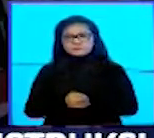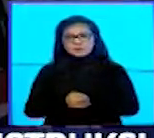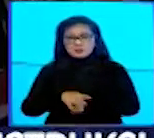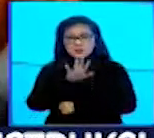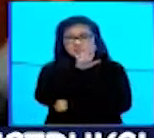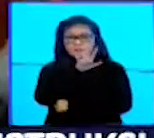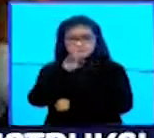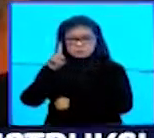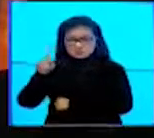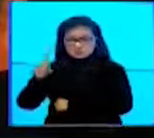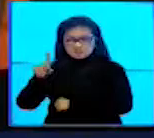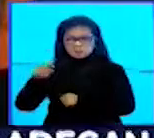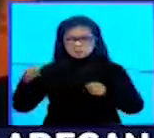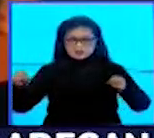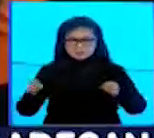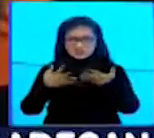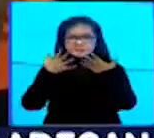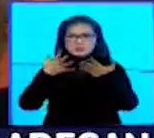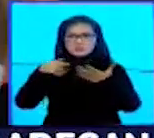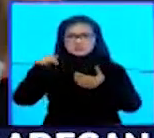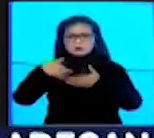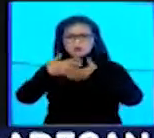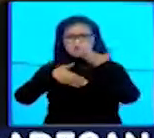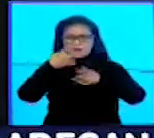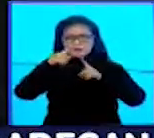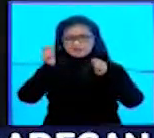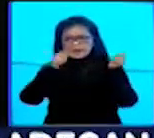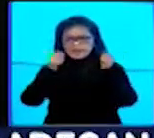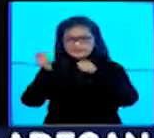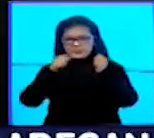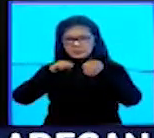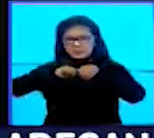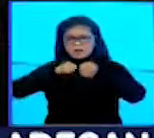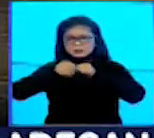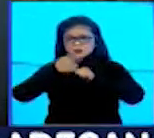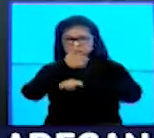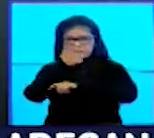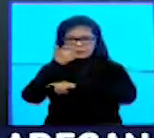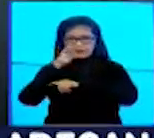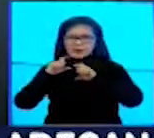51 adegan diperagakan dalam rekonstruksi kasus penembakan di Kafe RM.